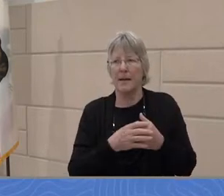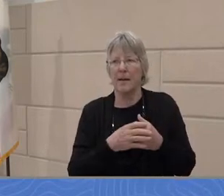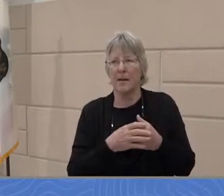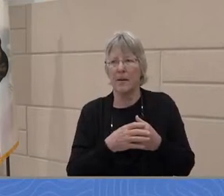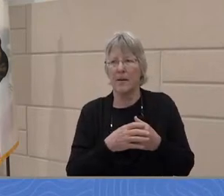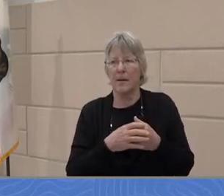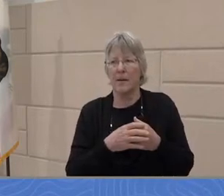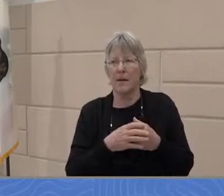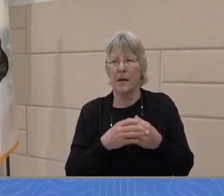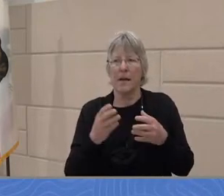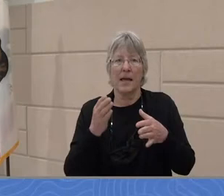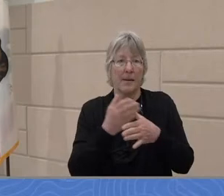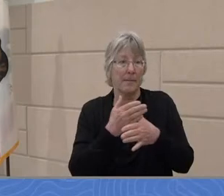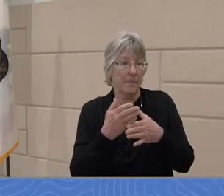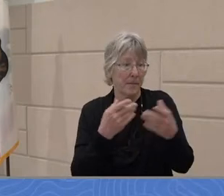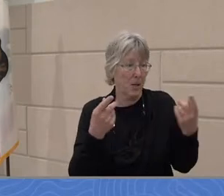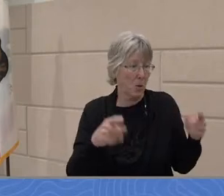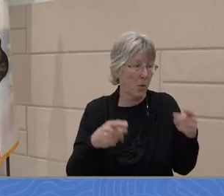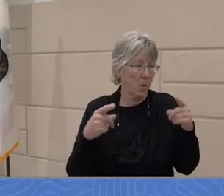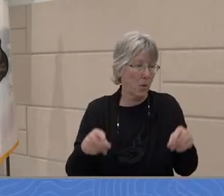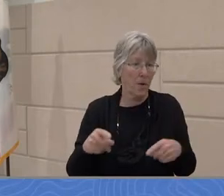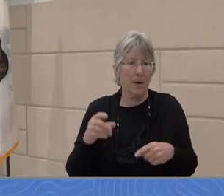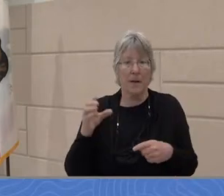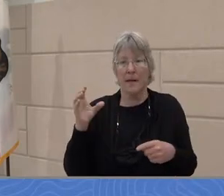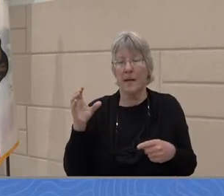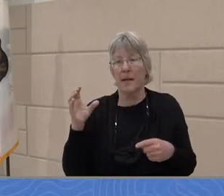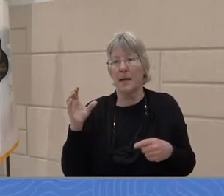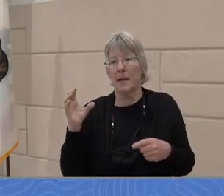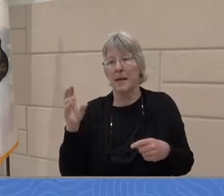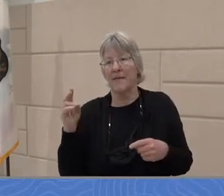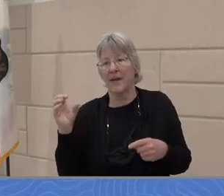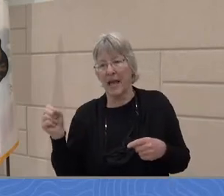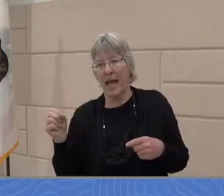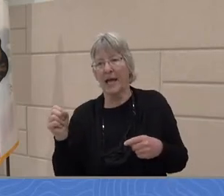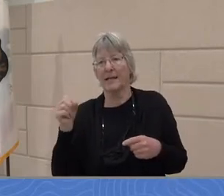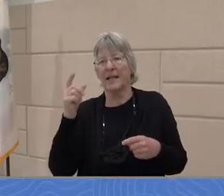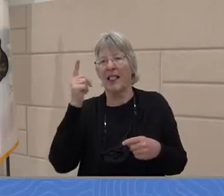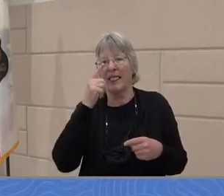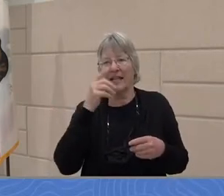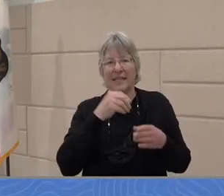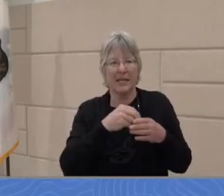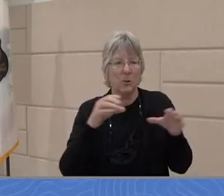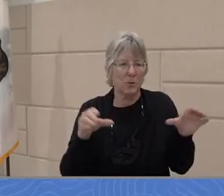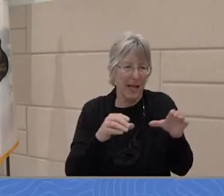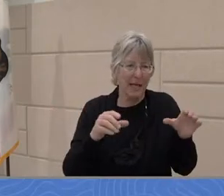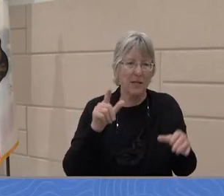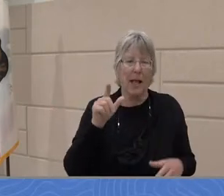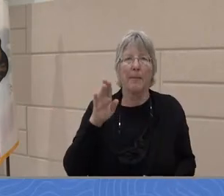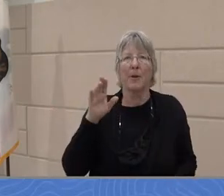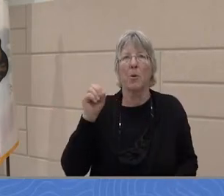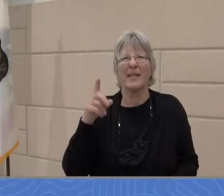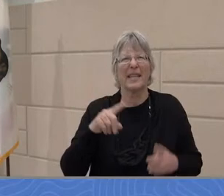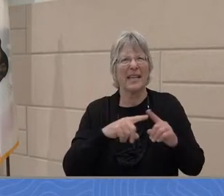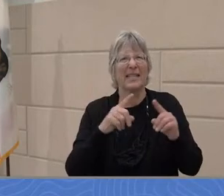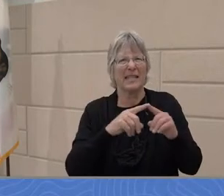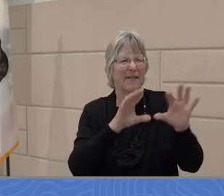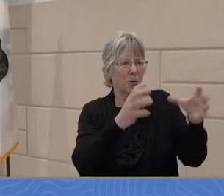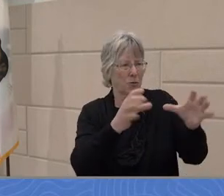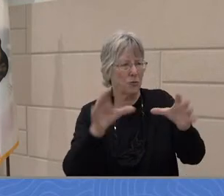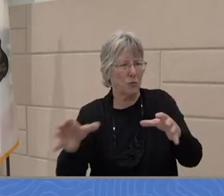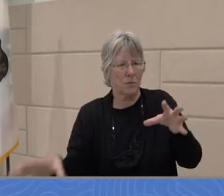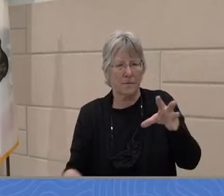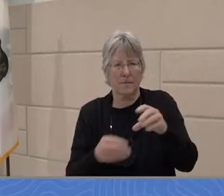មានការនិយាយអំពីចំណុចទាក់ទងនឹង CDF Latino គណៈកម្មការ Latino in